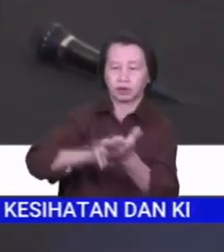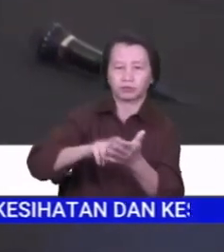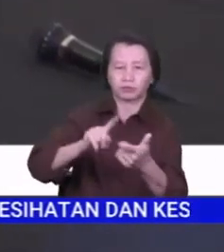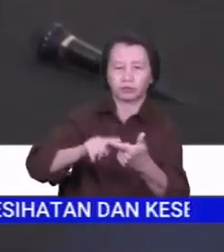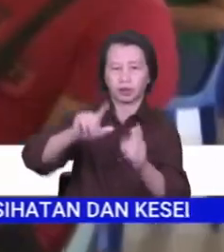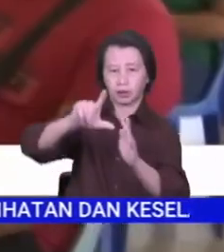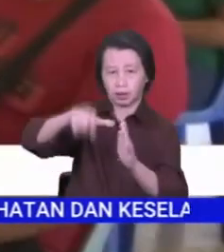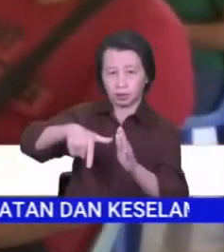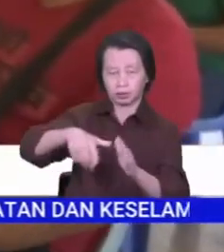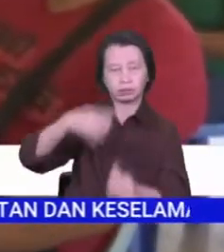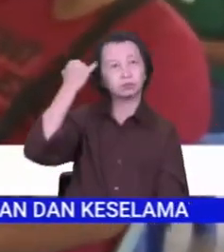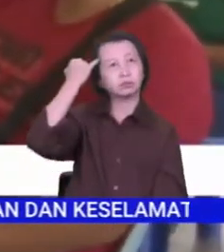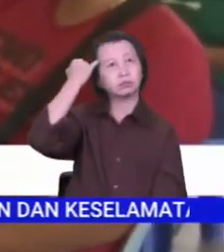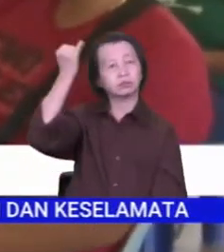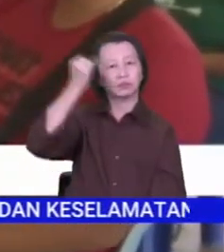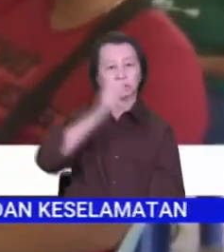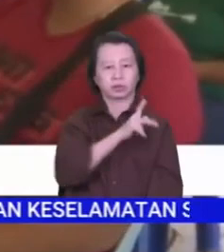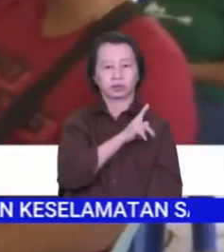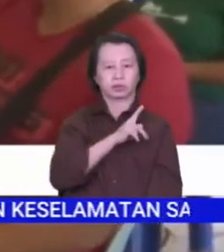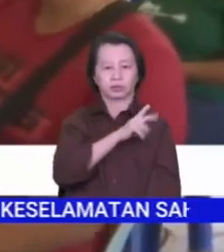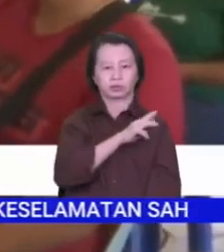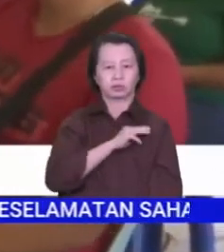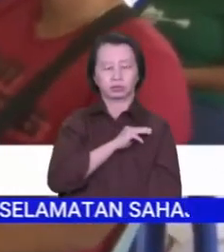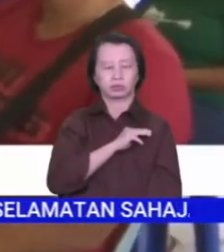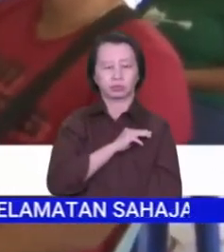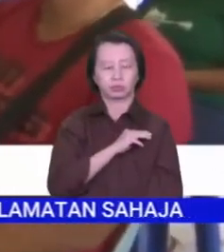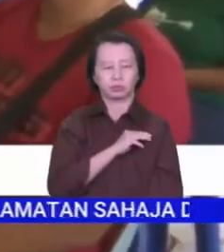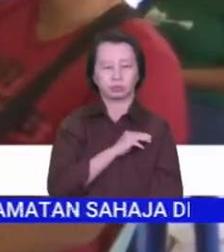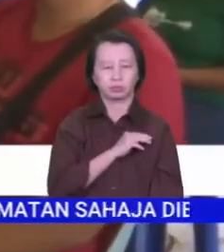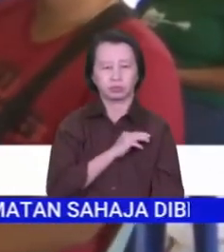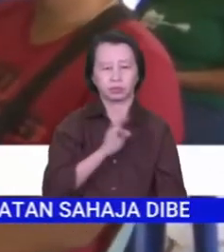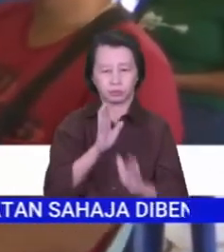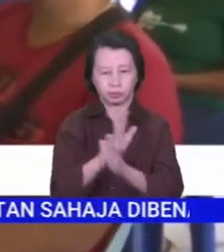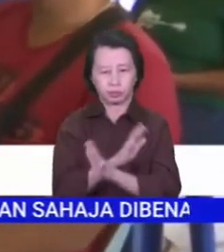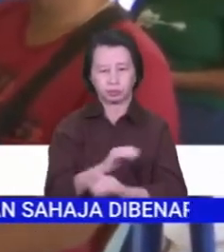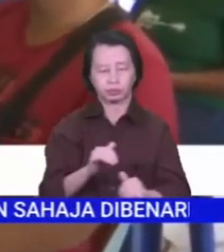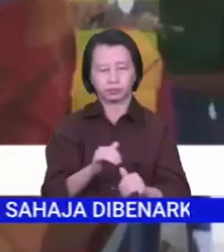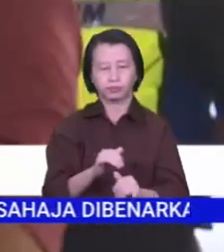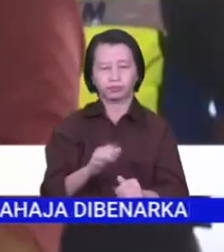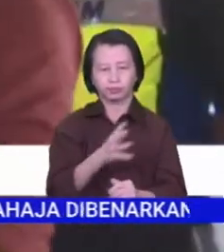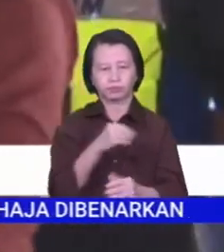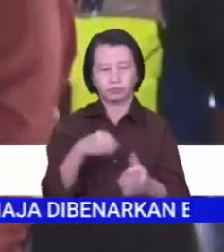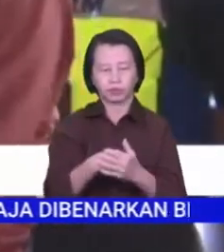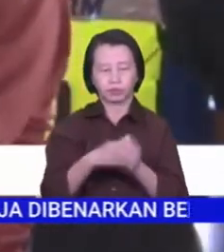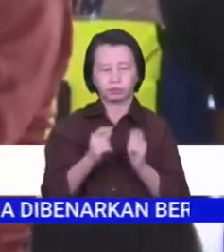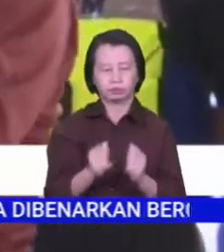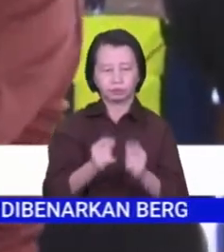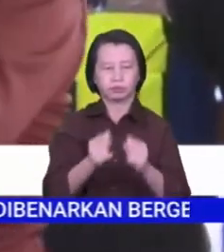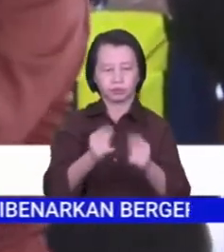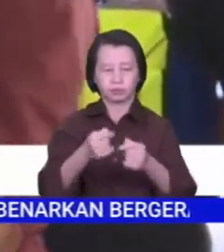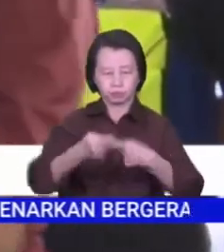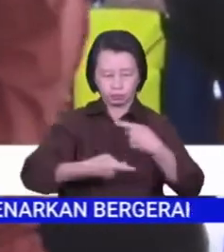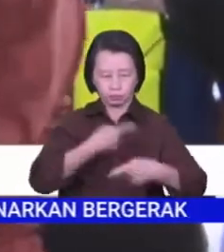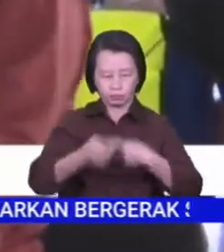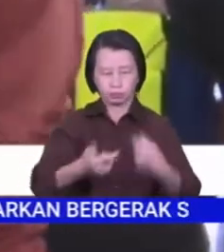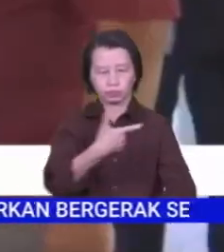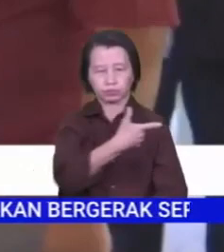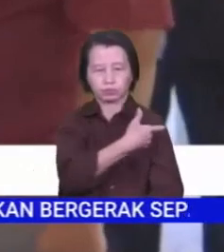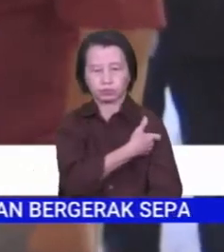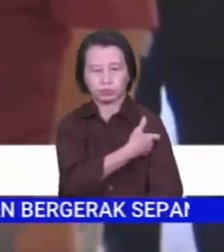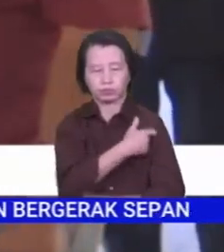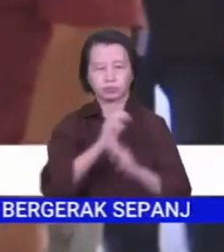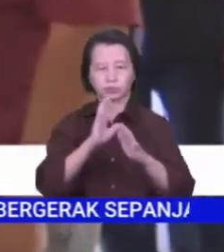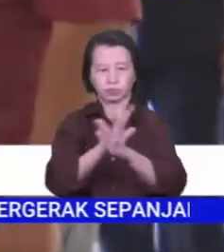kemudian yang diilhamkan oleh Ketua Menteri Datuk Patinggi Abang Johari Tun Openg dalam mempercepatkan proses vaksinasi